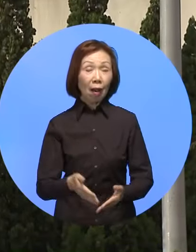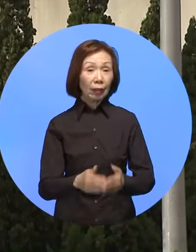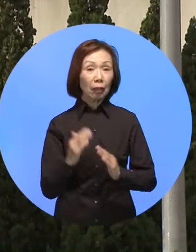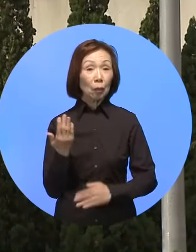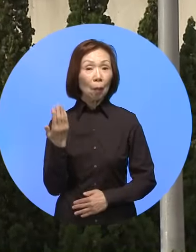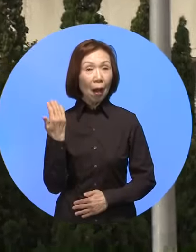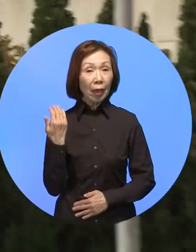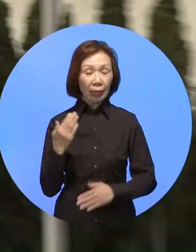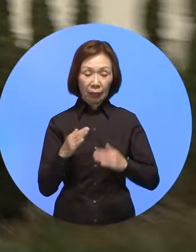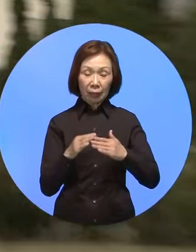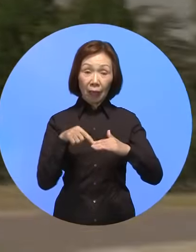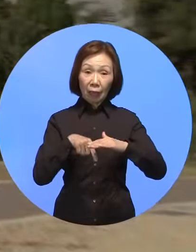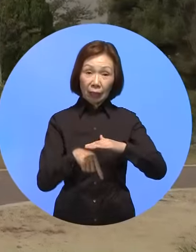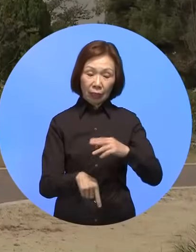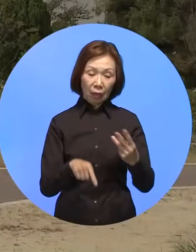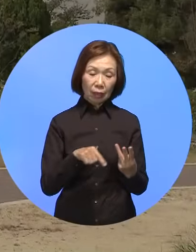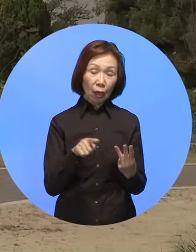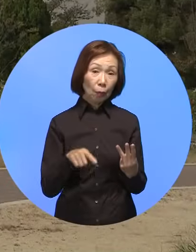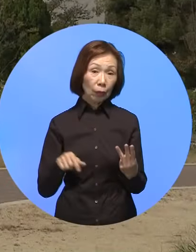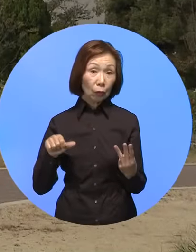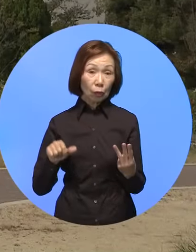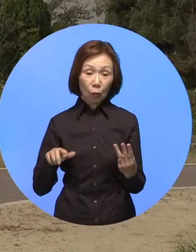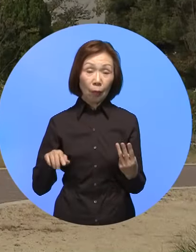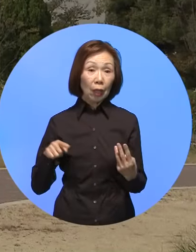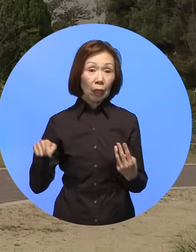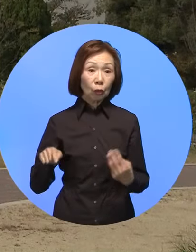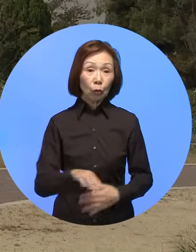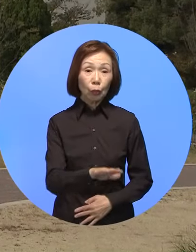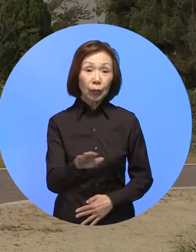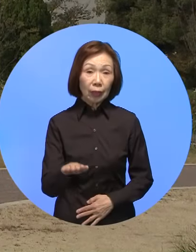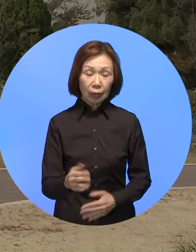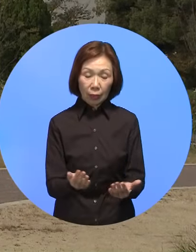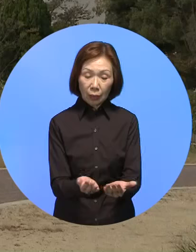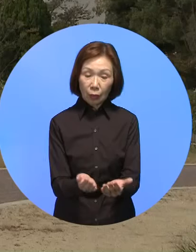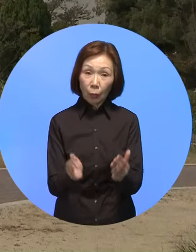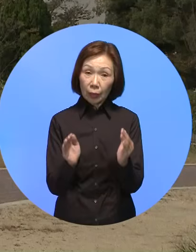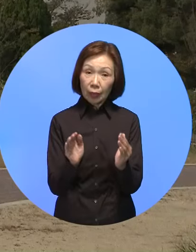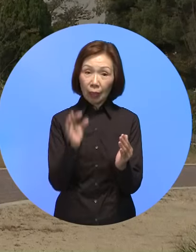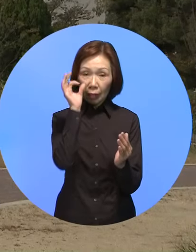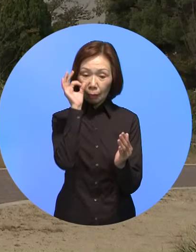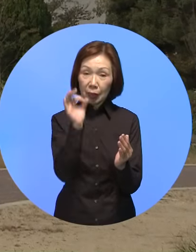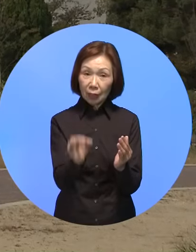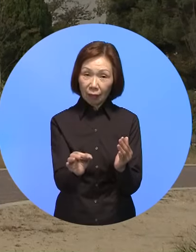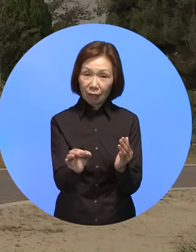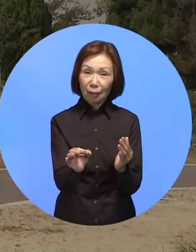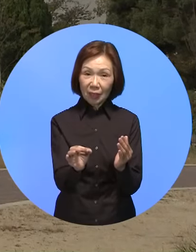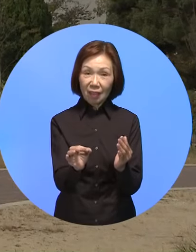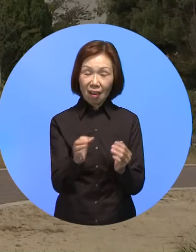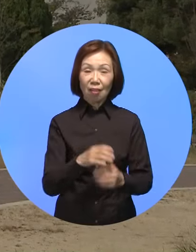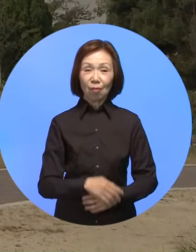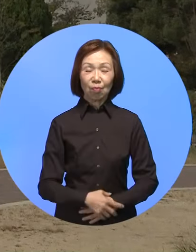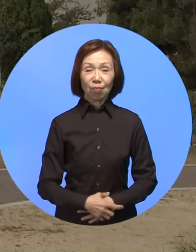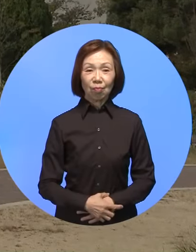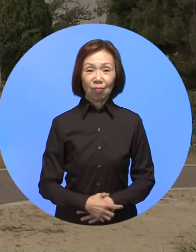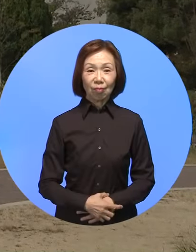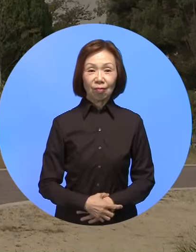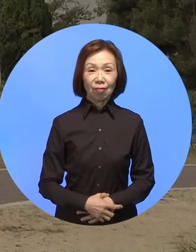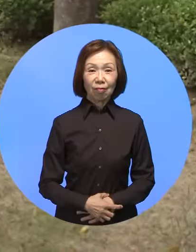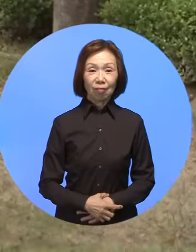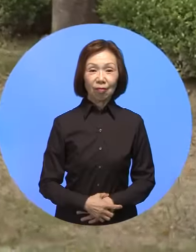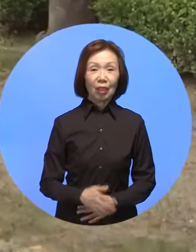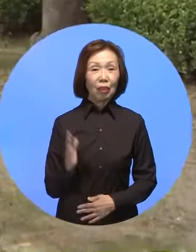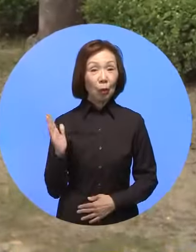地下3メートルから5メートル付近から時が採取されたことによって発見されましたこちらが